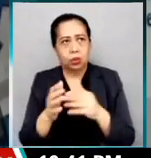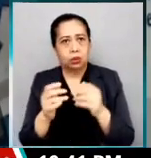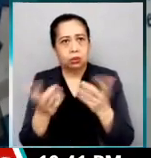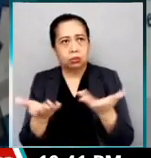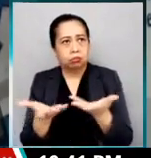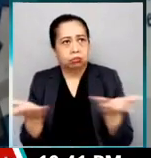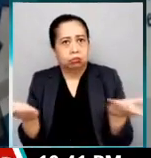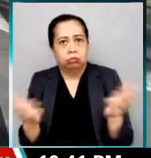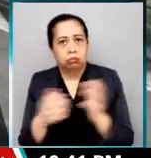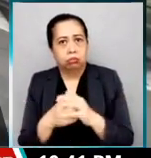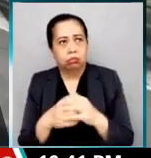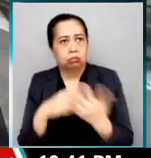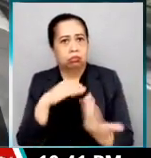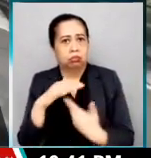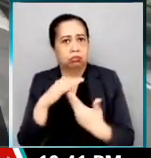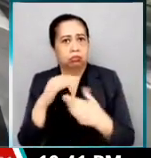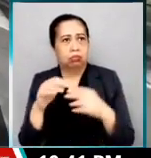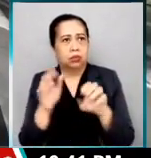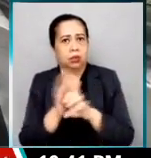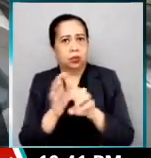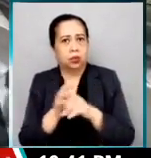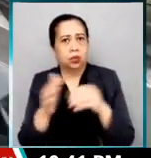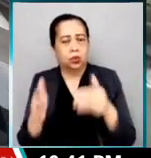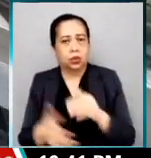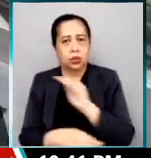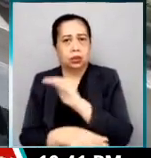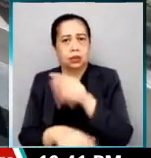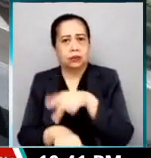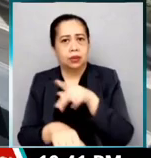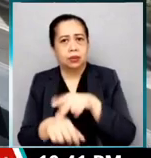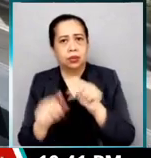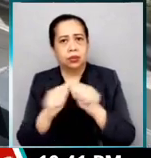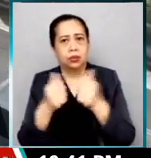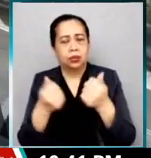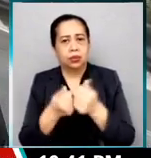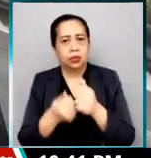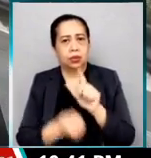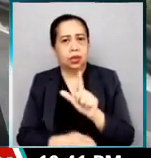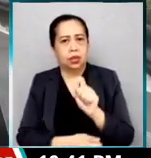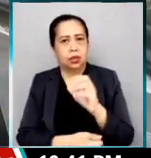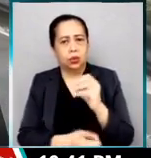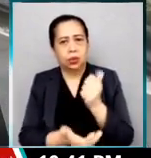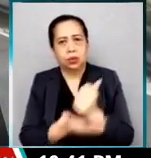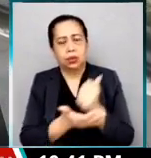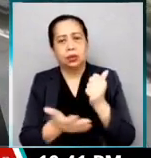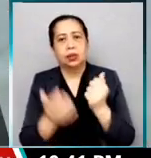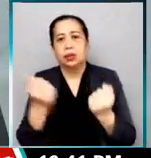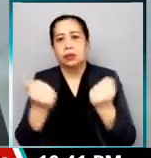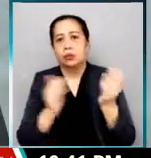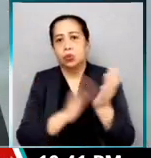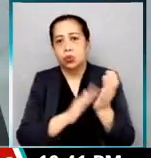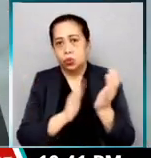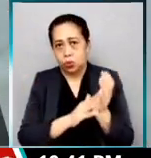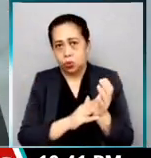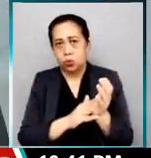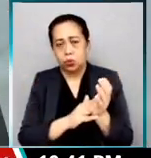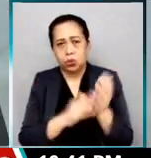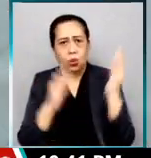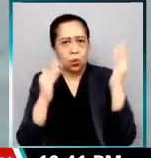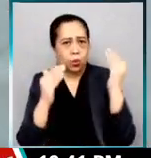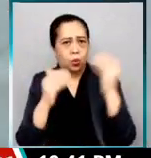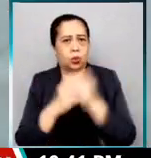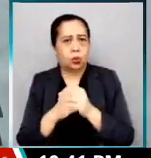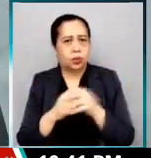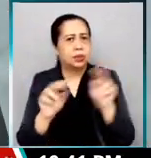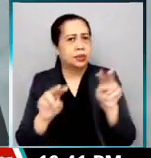mga client kayo ng student. Panawagan ng Philippine Association of LTO Accredited Driving Schools o PALATS. Sana ay tignan din